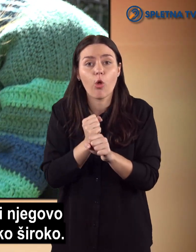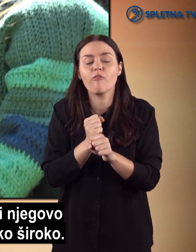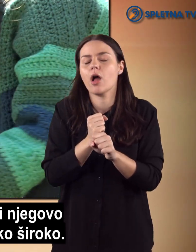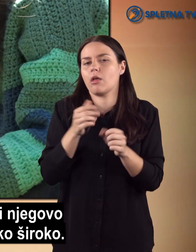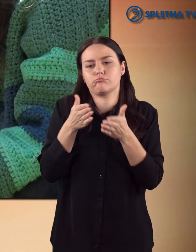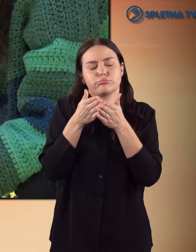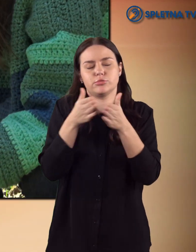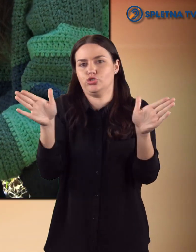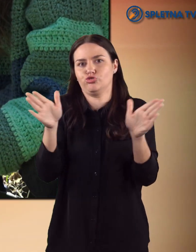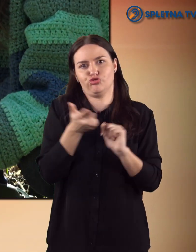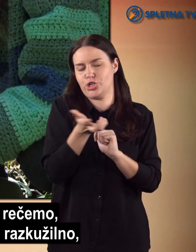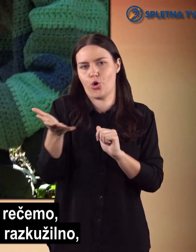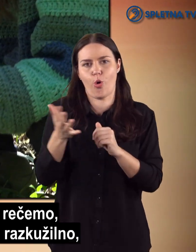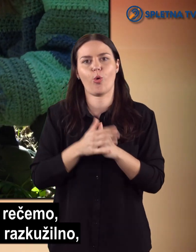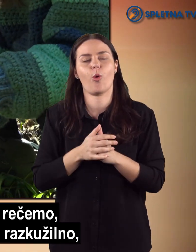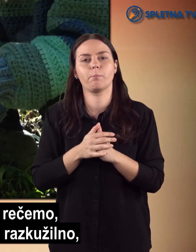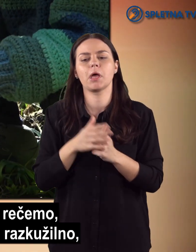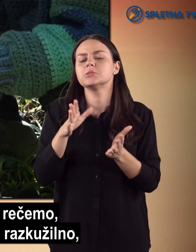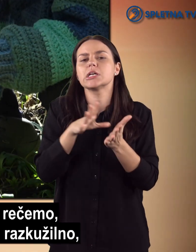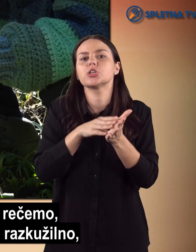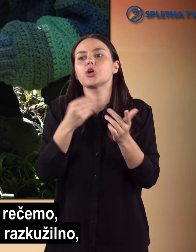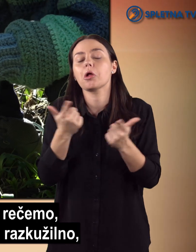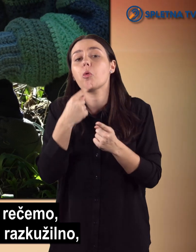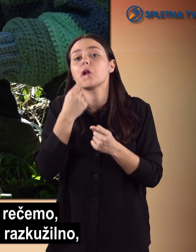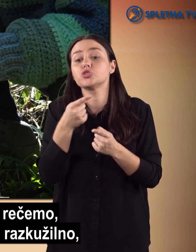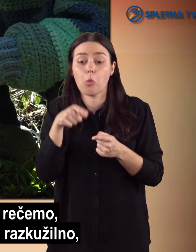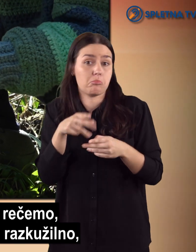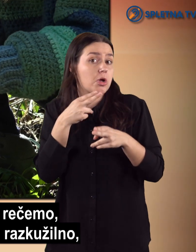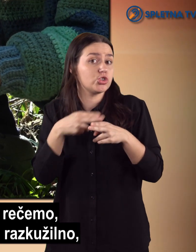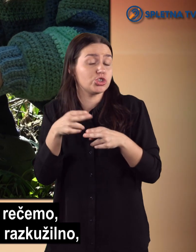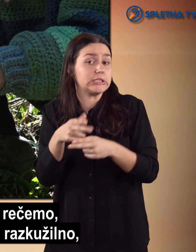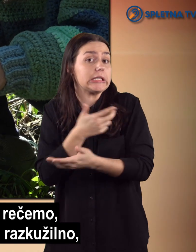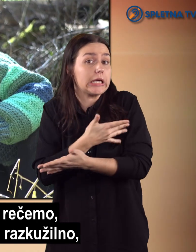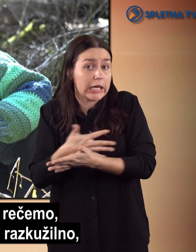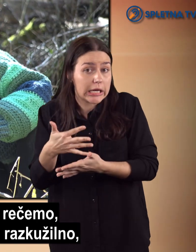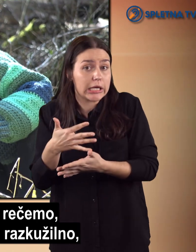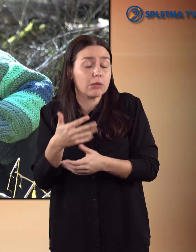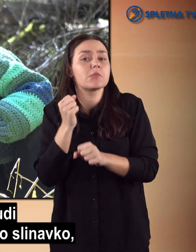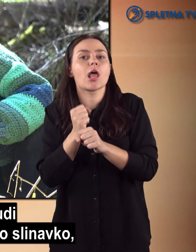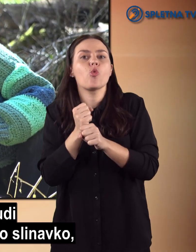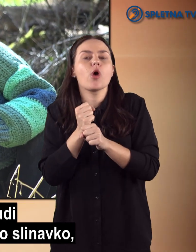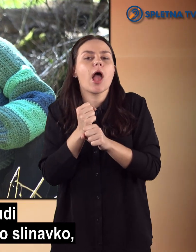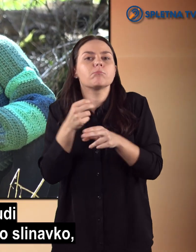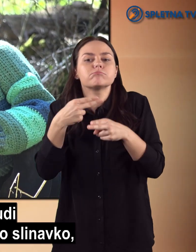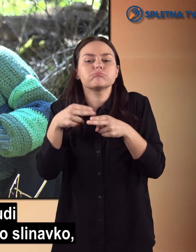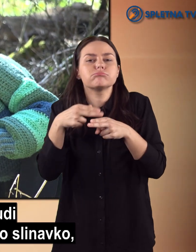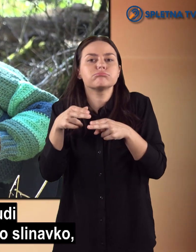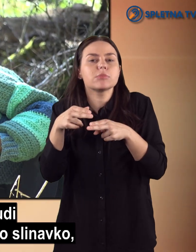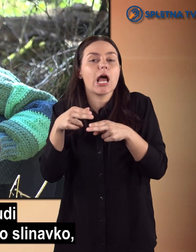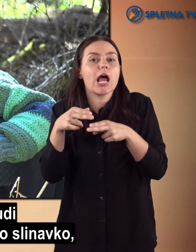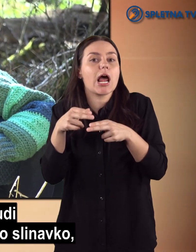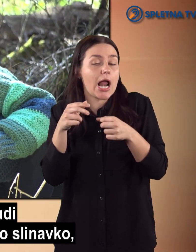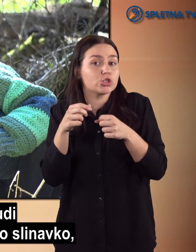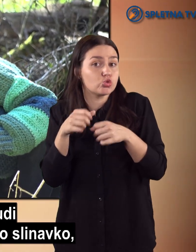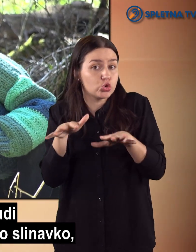tako široko, ne. Za začetek lahko rečemo, da čisti kri ali deluje razkužilno, a ne, hkrati pa